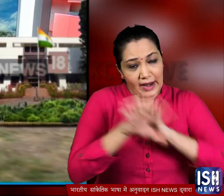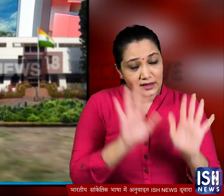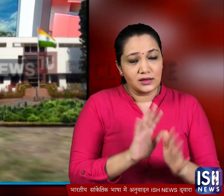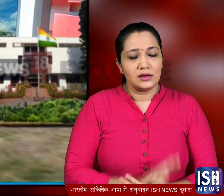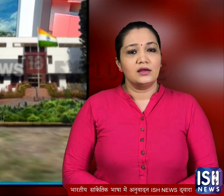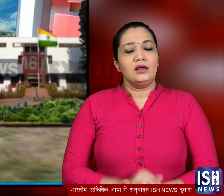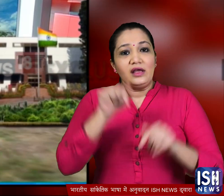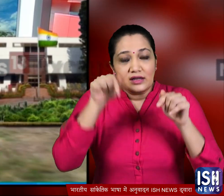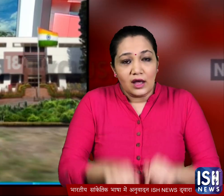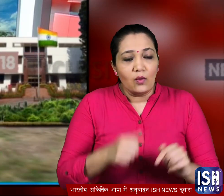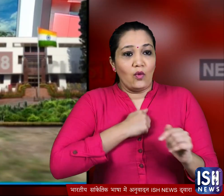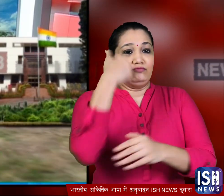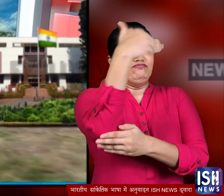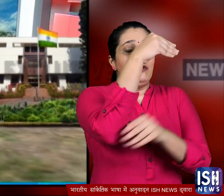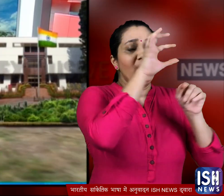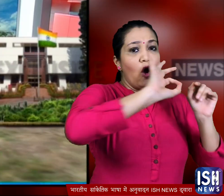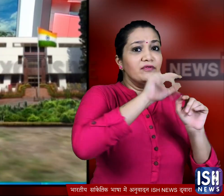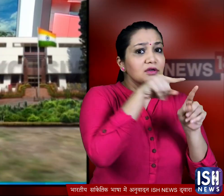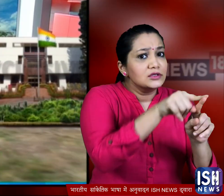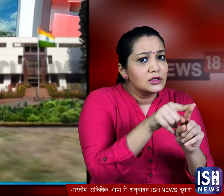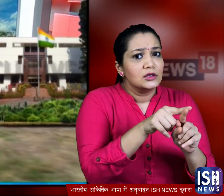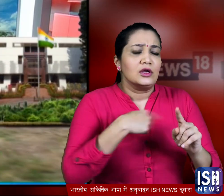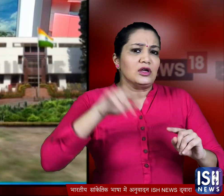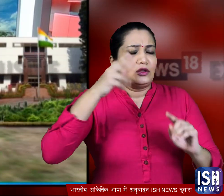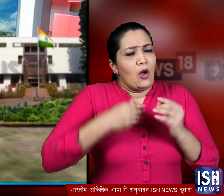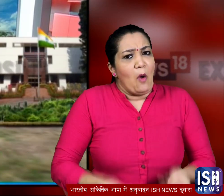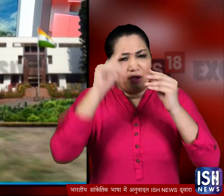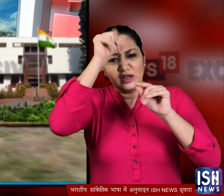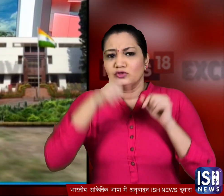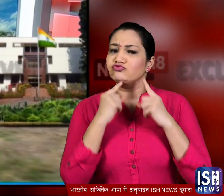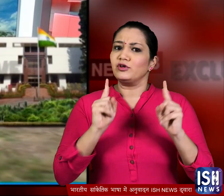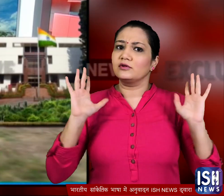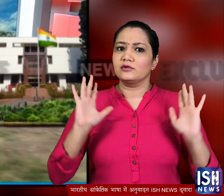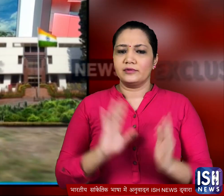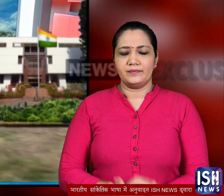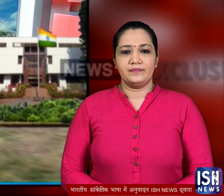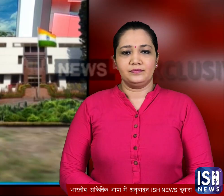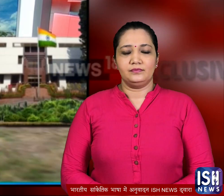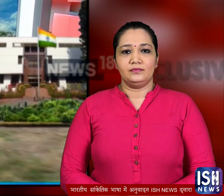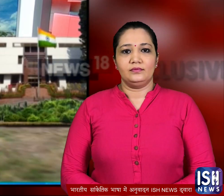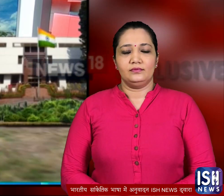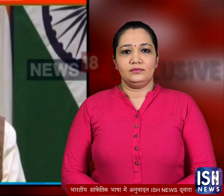पाकिस्तान की साजिश थी और अब अपने उच्चायोग पर ड्रोन दिखने के बाद उसका रवैया और सख्त हो गया।